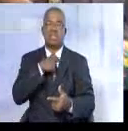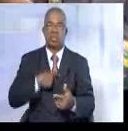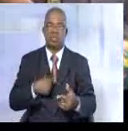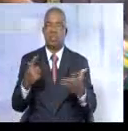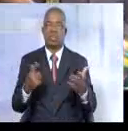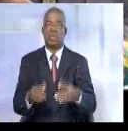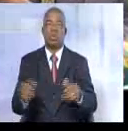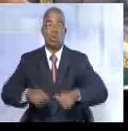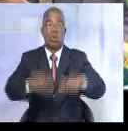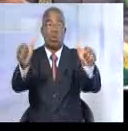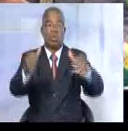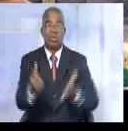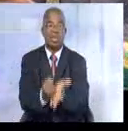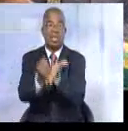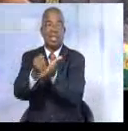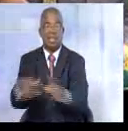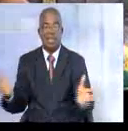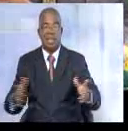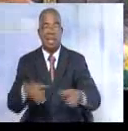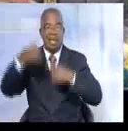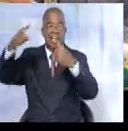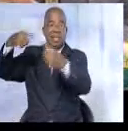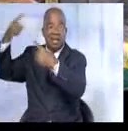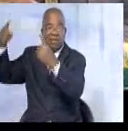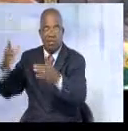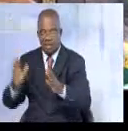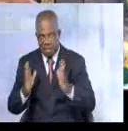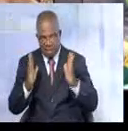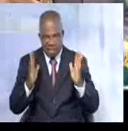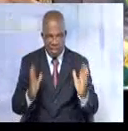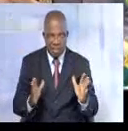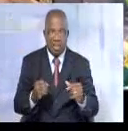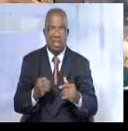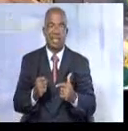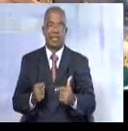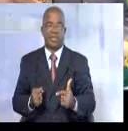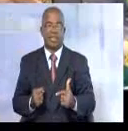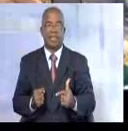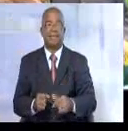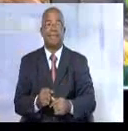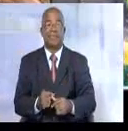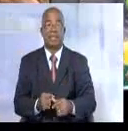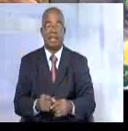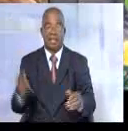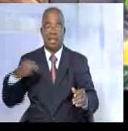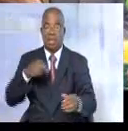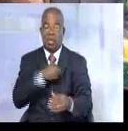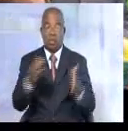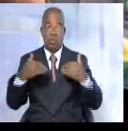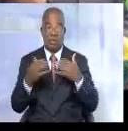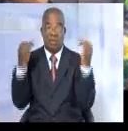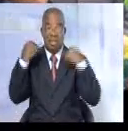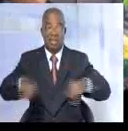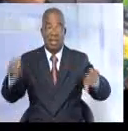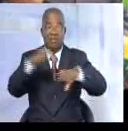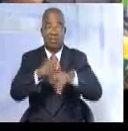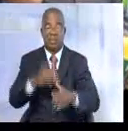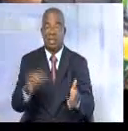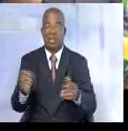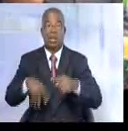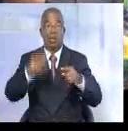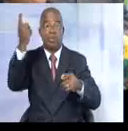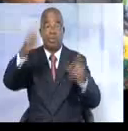fin des départs et que pendant le séjour, les choses se passent très bien. Les premiers échos que nous avons de ceux qui sont déjà arrivés, c'est que les choses se passent